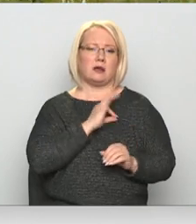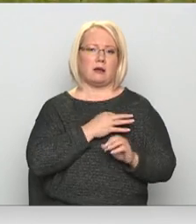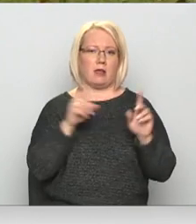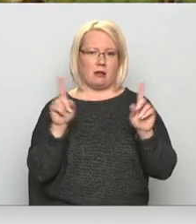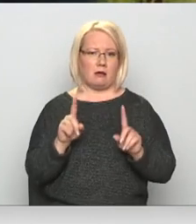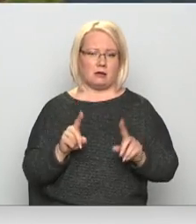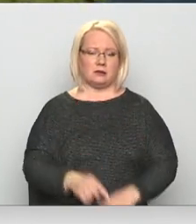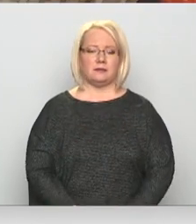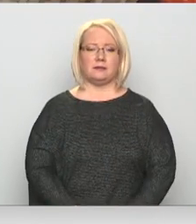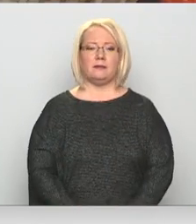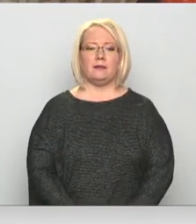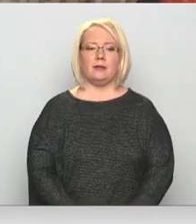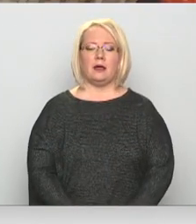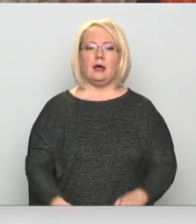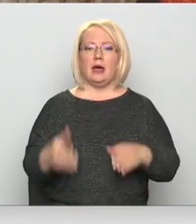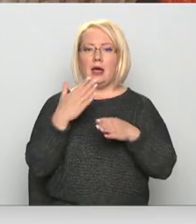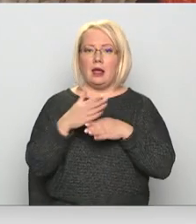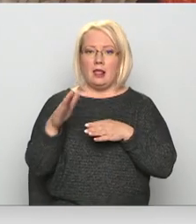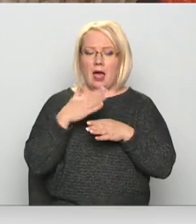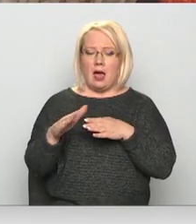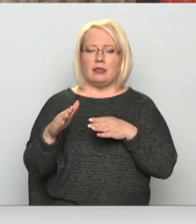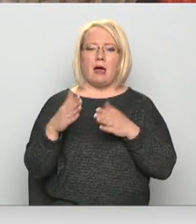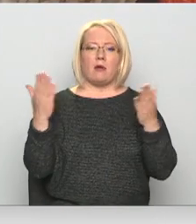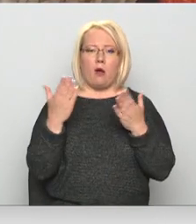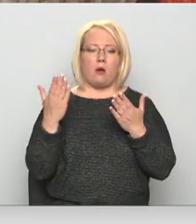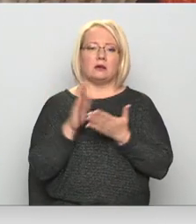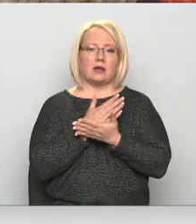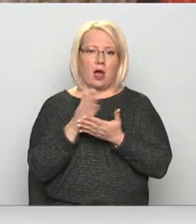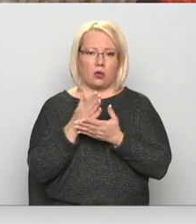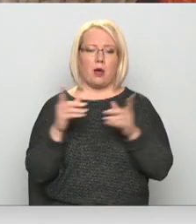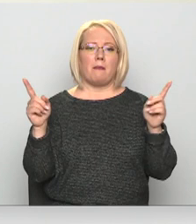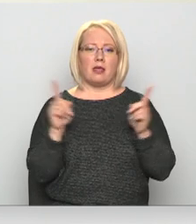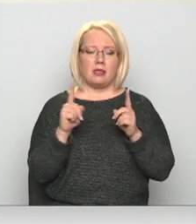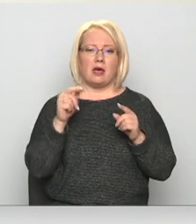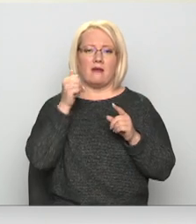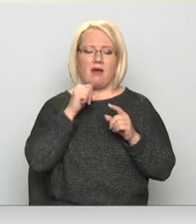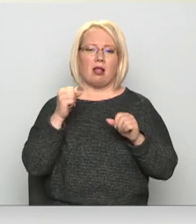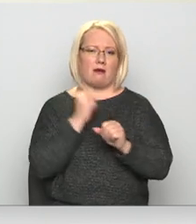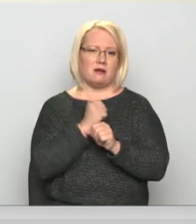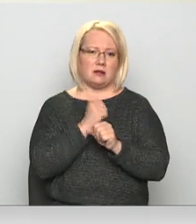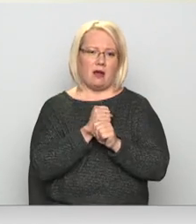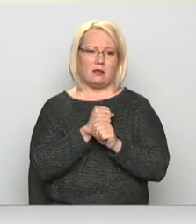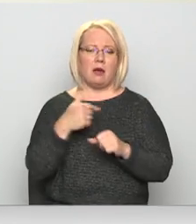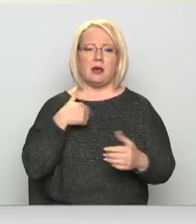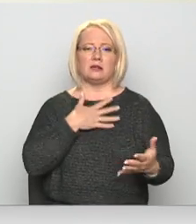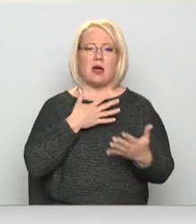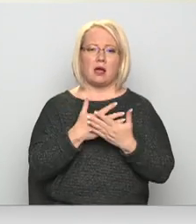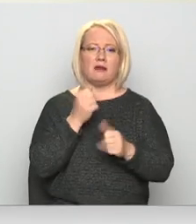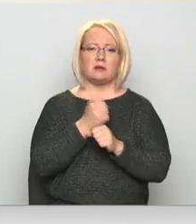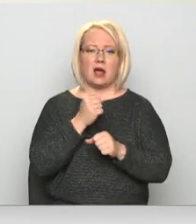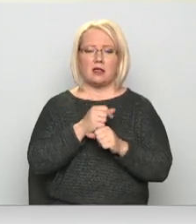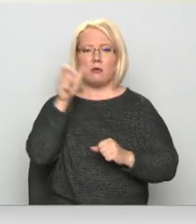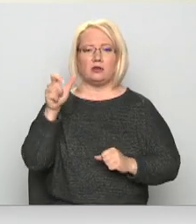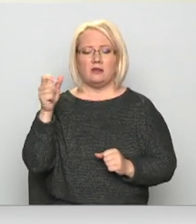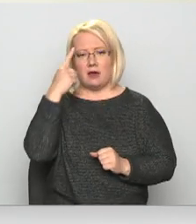procesi. Lēnām ir kaut kas sakustējies, bet ir kur tiekties. Mēs aktīvi strādājam un kā cilvēki mums ziņo, vai mēs